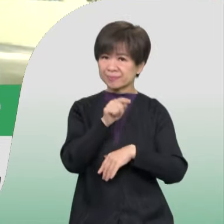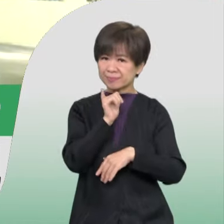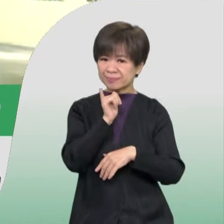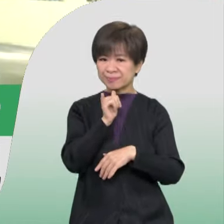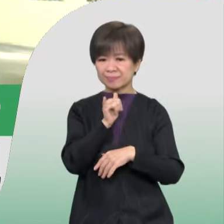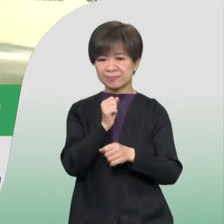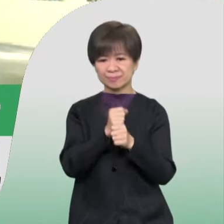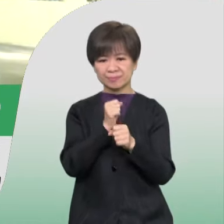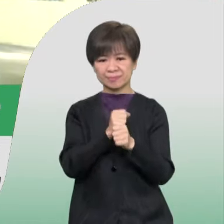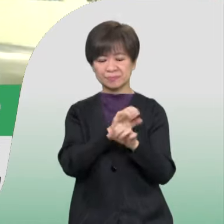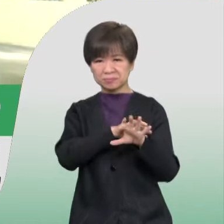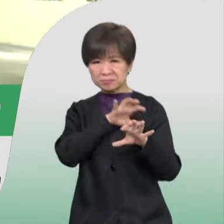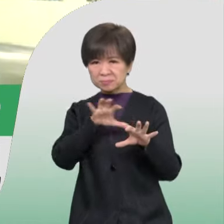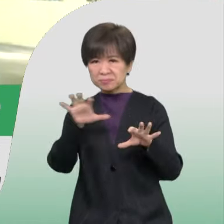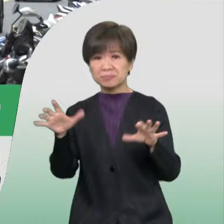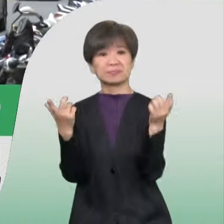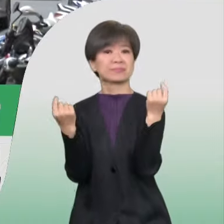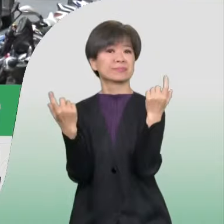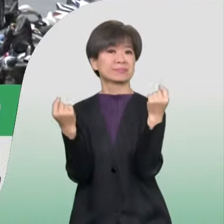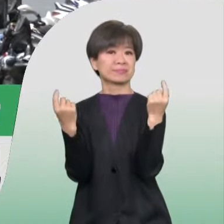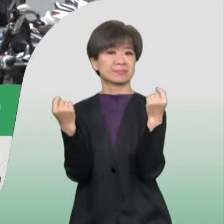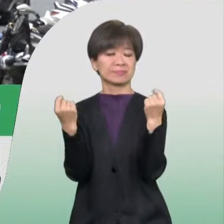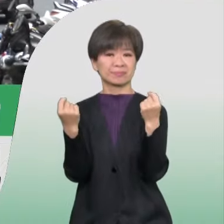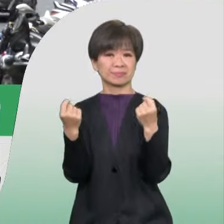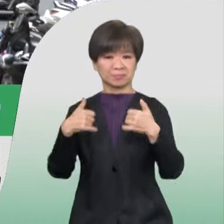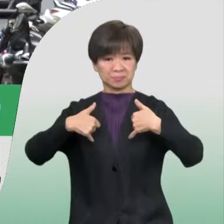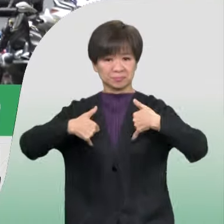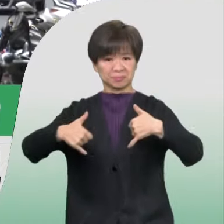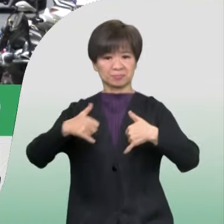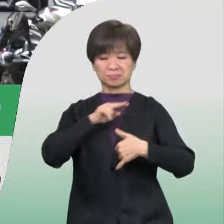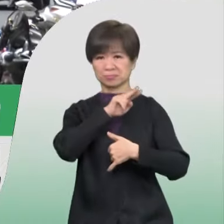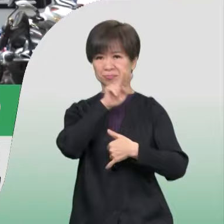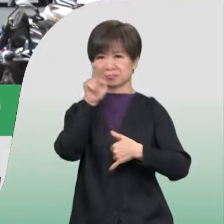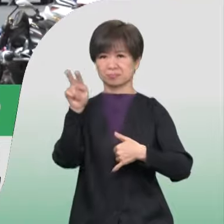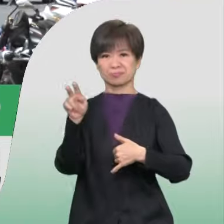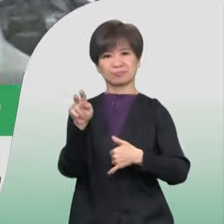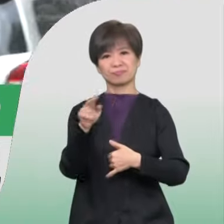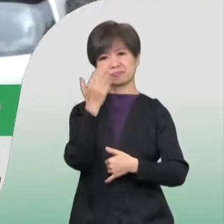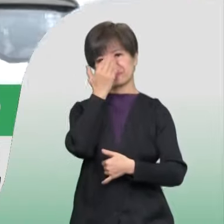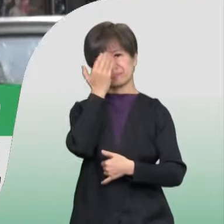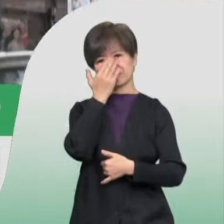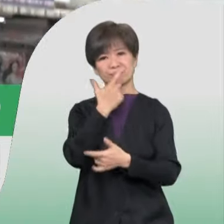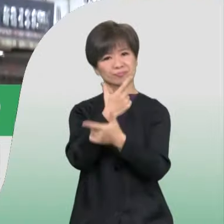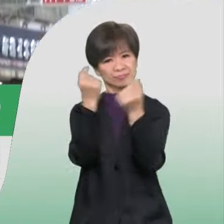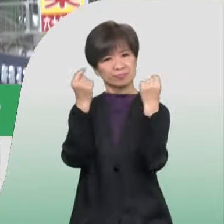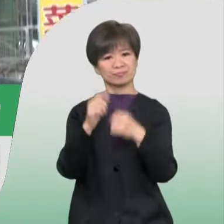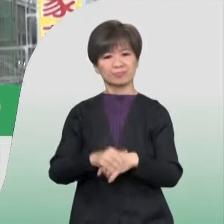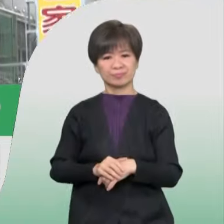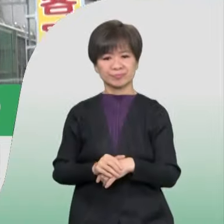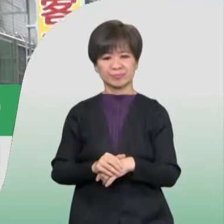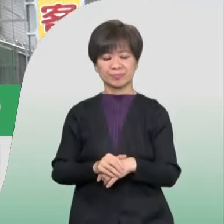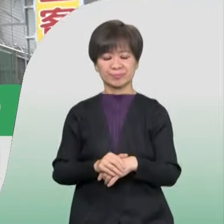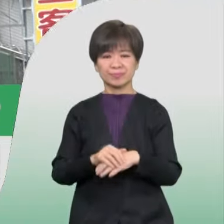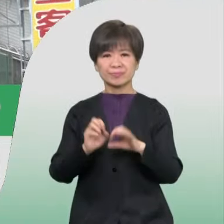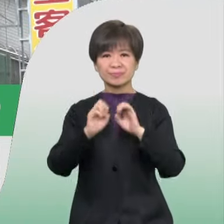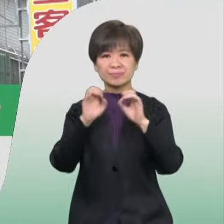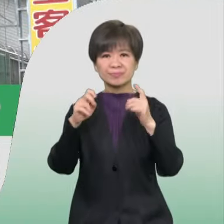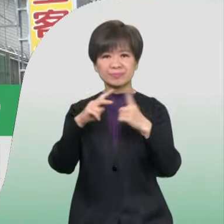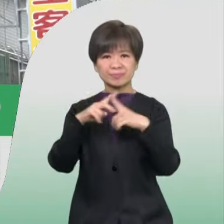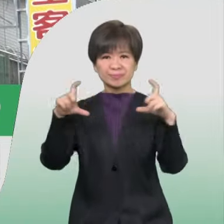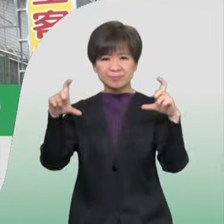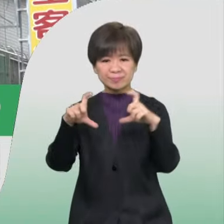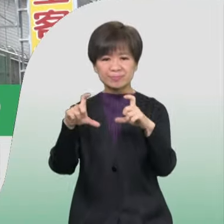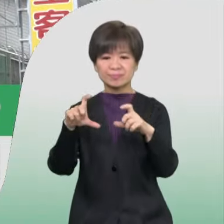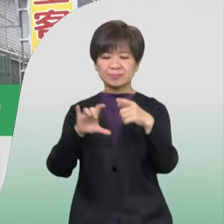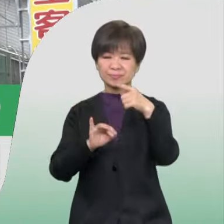制作，看起来整体的市容呢都会观感比较好。 这下社康棒计划，台湾有两